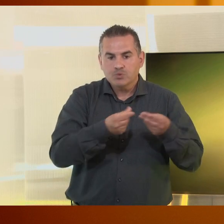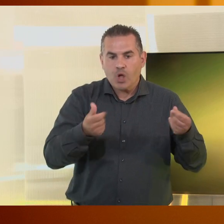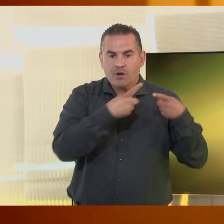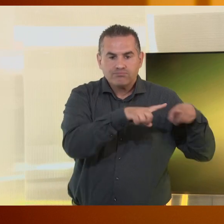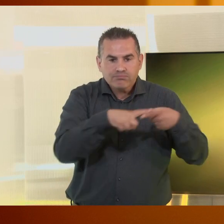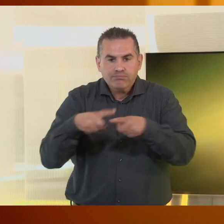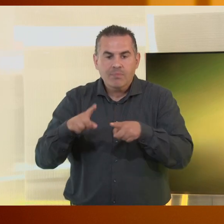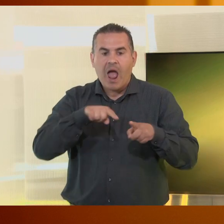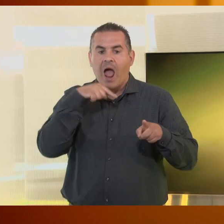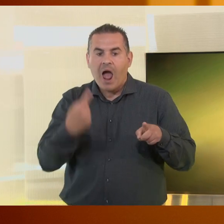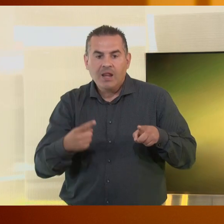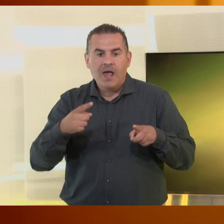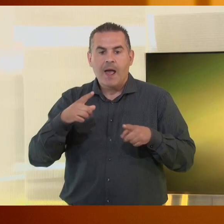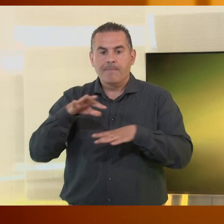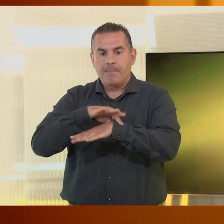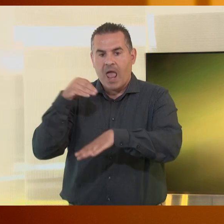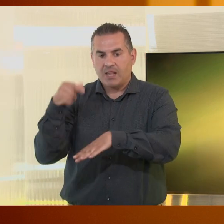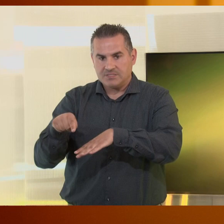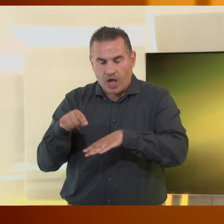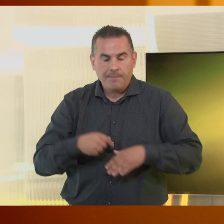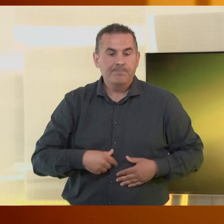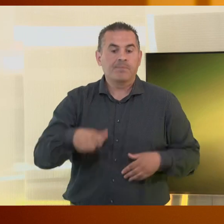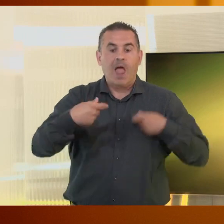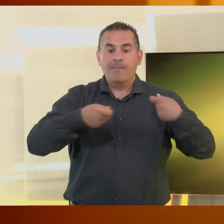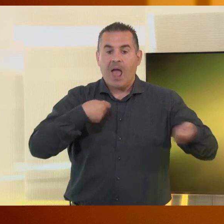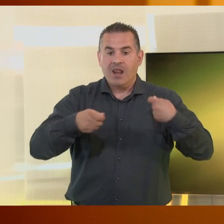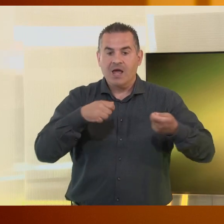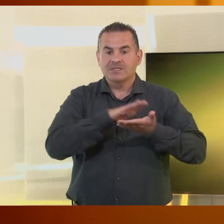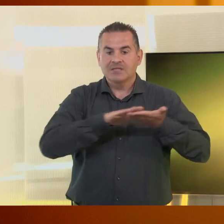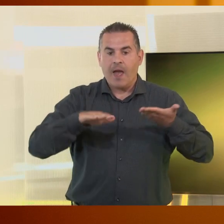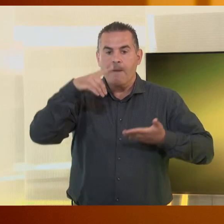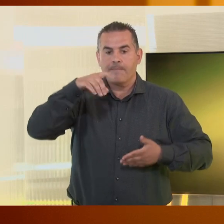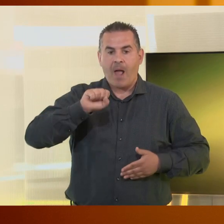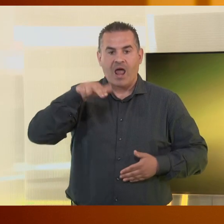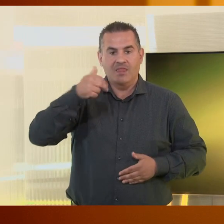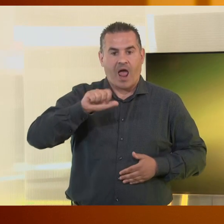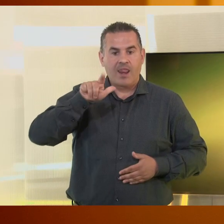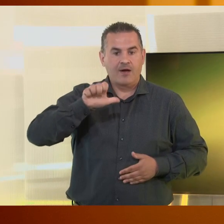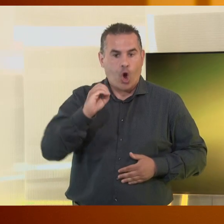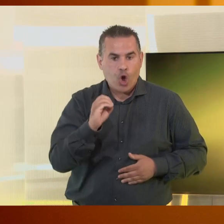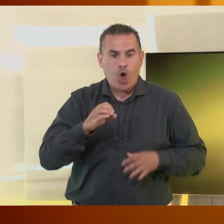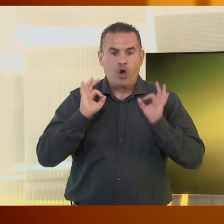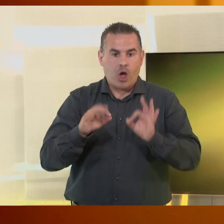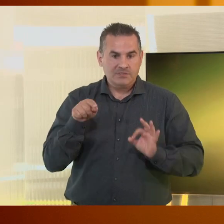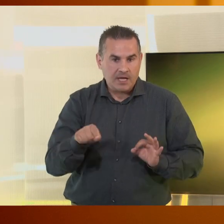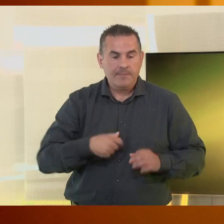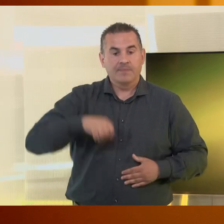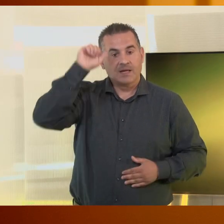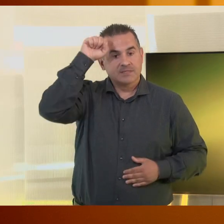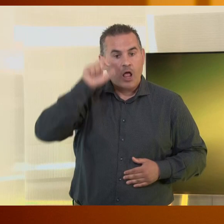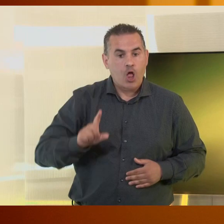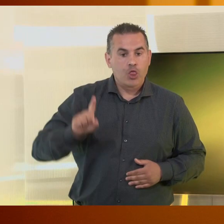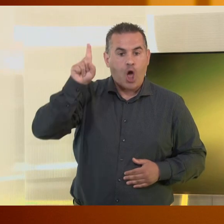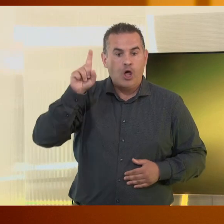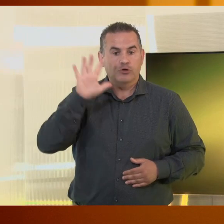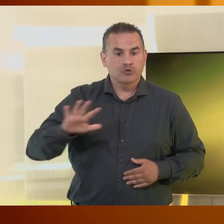è così, un mix di contrasti tra la profonda gallura germogliata nell'antica cultura degli stazzi, commercio a prezzi non proprio popolari tra voglia di